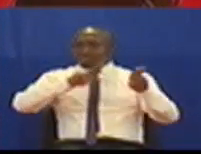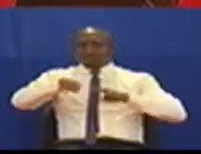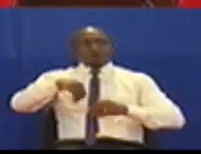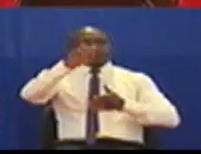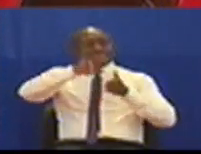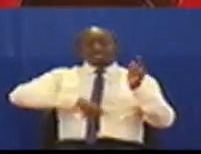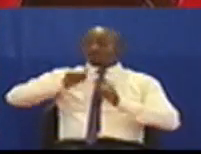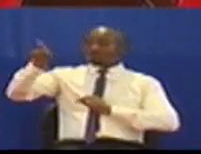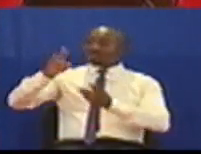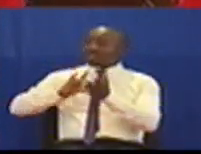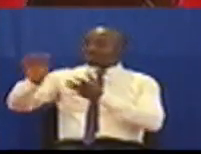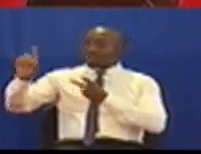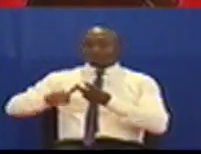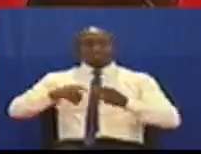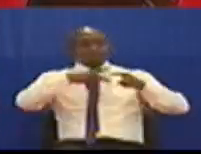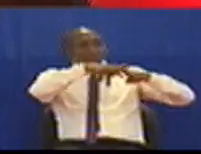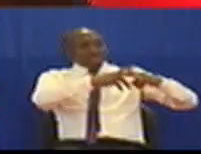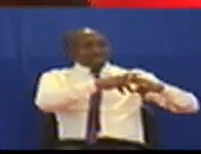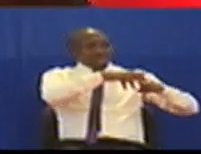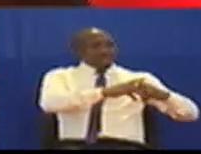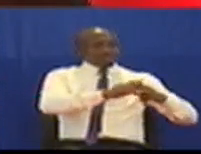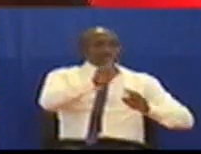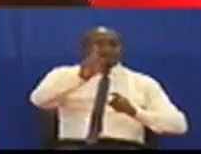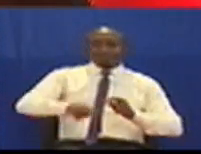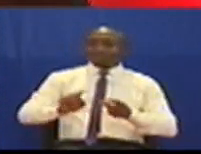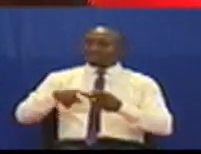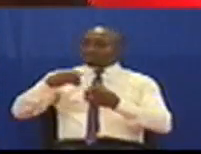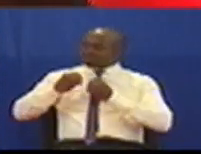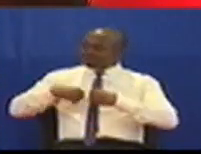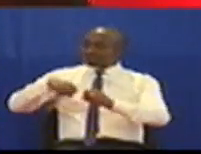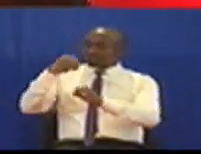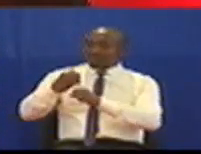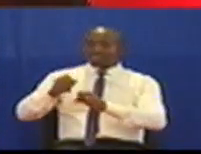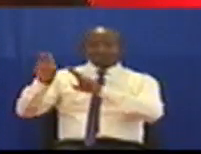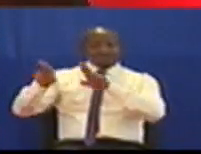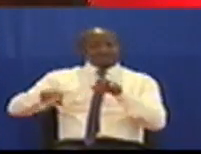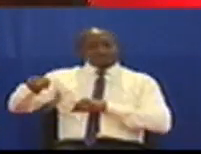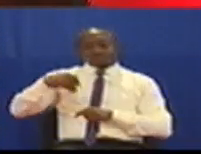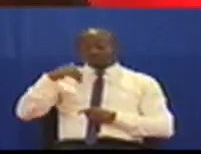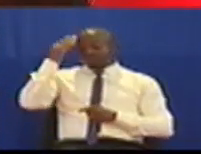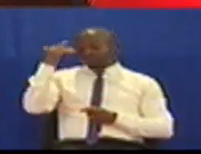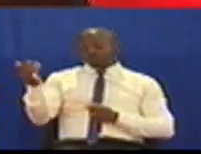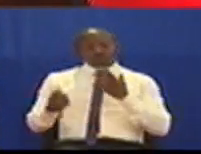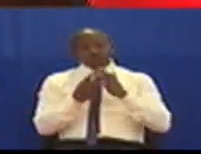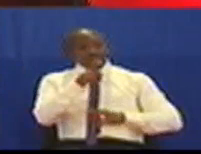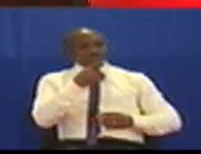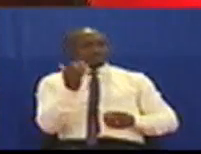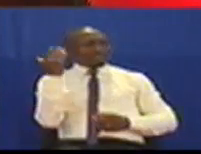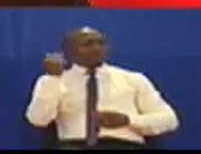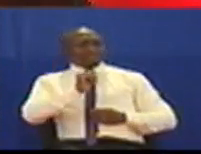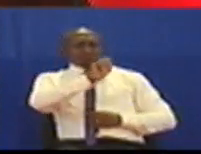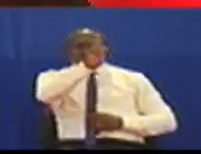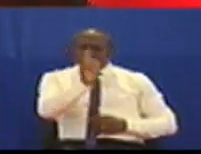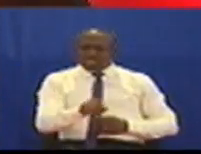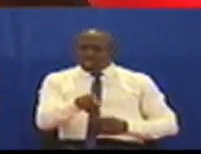Salaam na yule mkandarasi ambaye anafanya kazi ya ujenzi wa ule mkataba. Sasa sijui kulikuwa na nini, niliwahi kuuliza hapa ndani ya